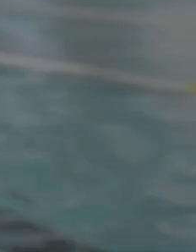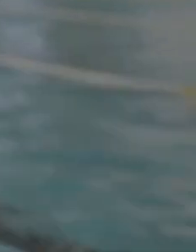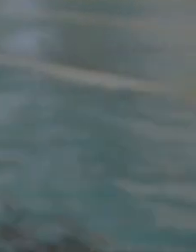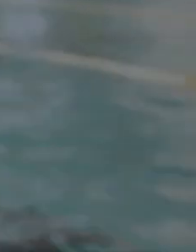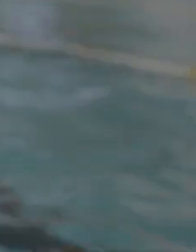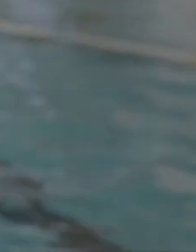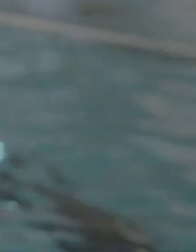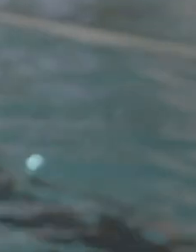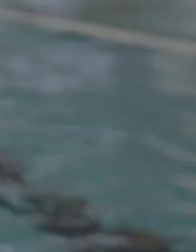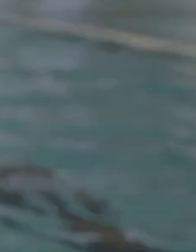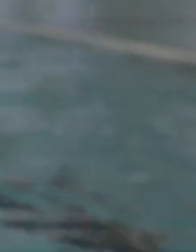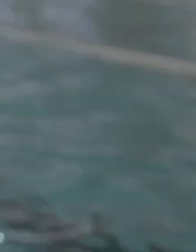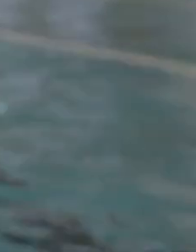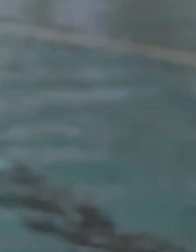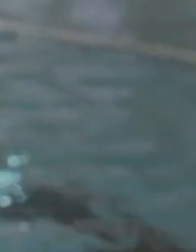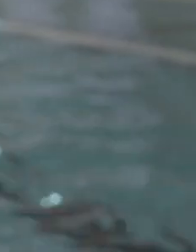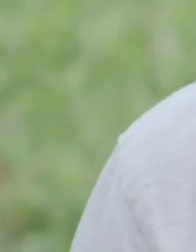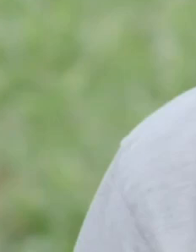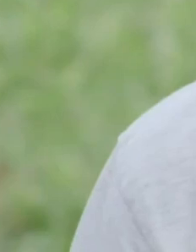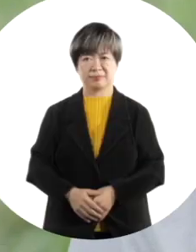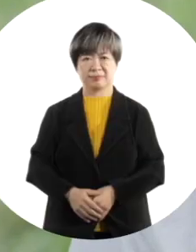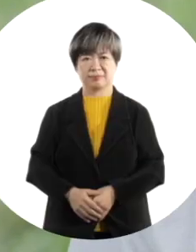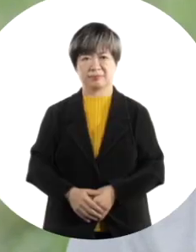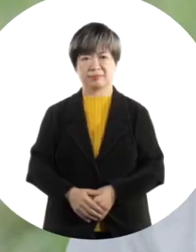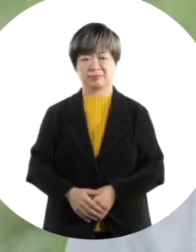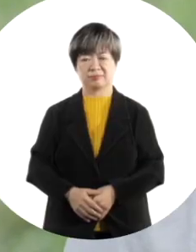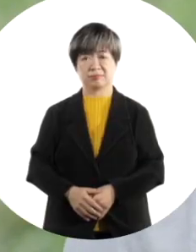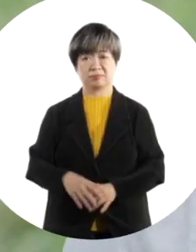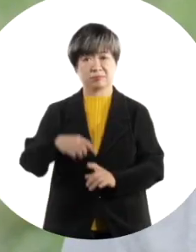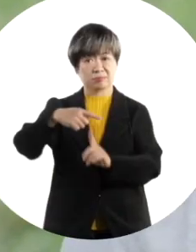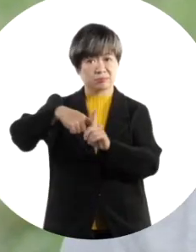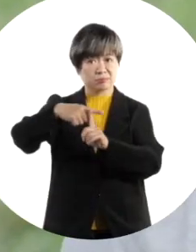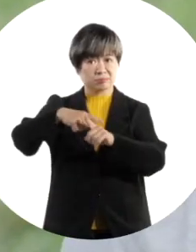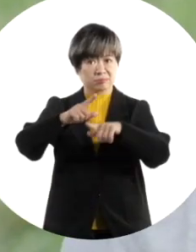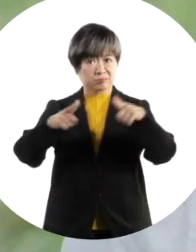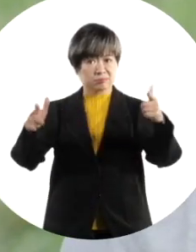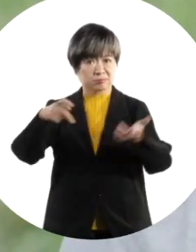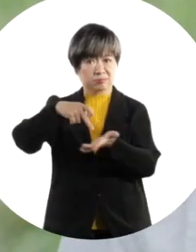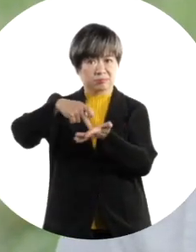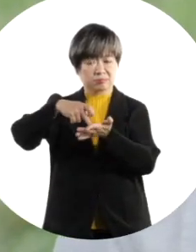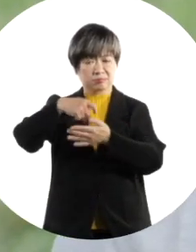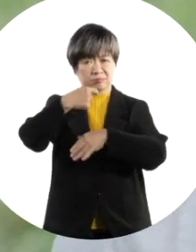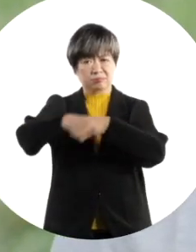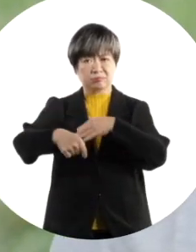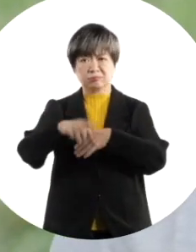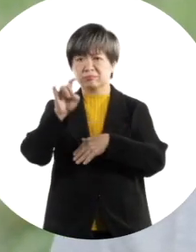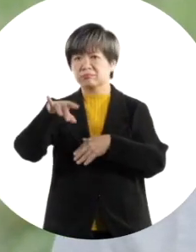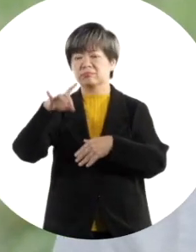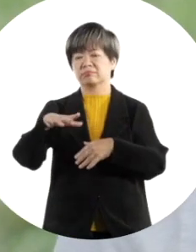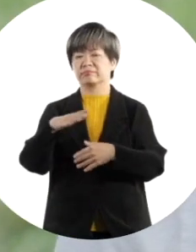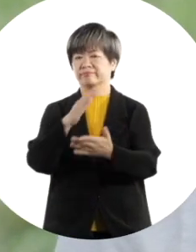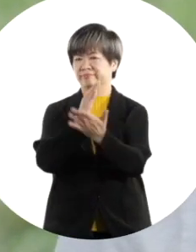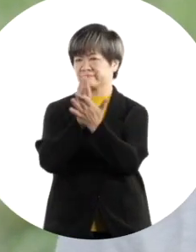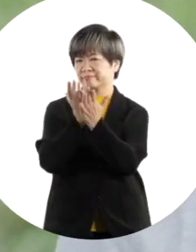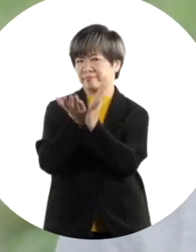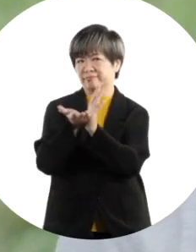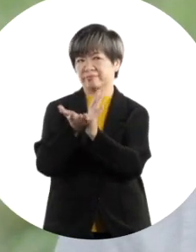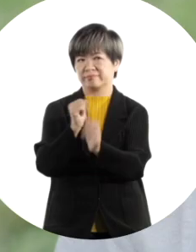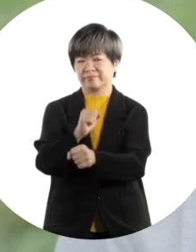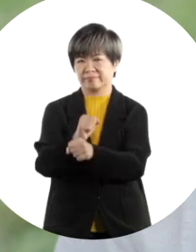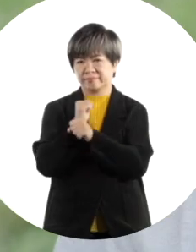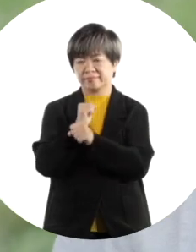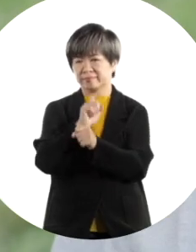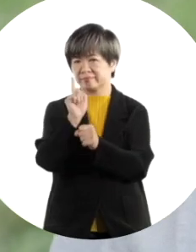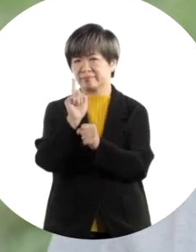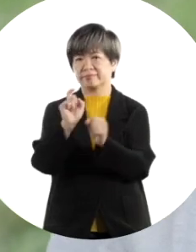度、运动量哦。不同程度的肢体障碍，容易受伤的部位也不同，因此要注